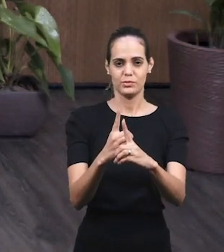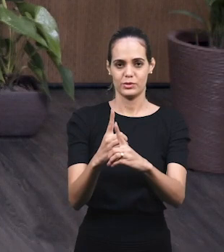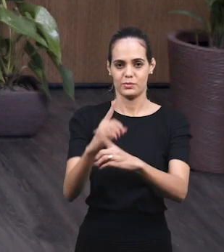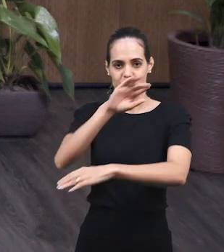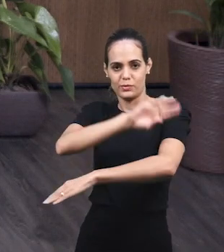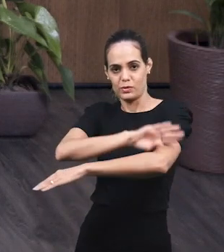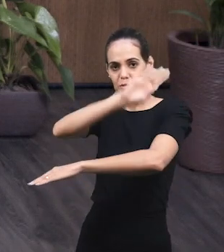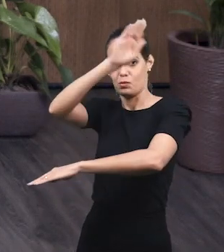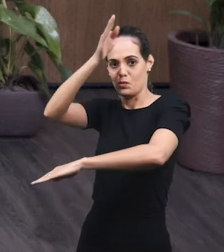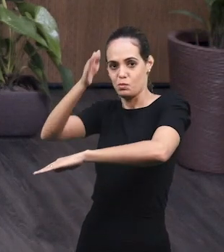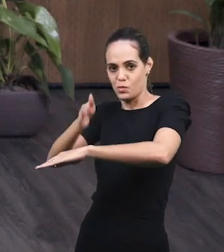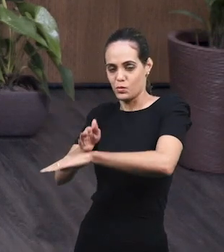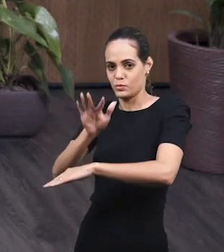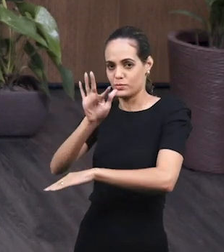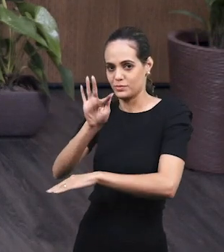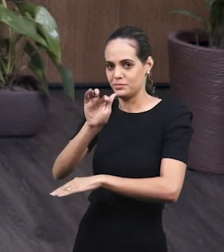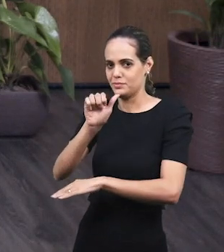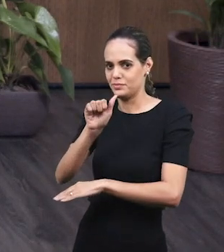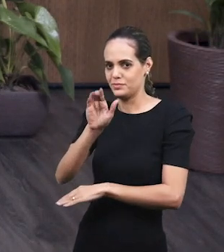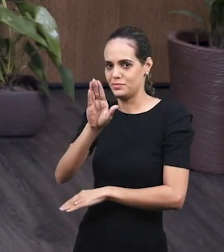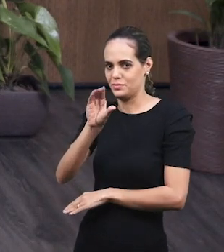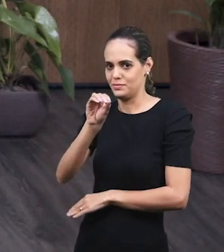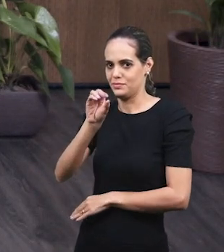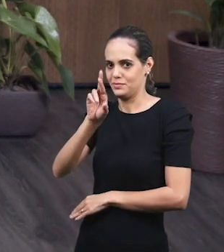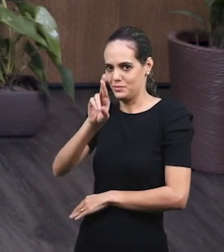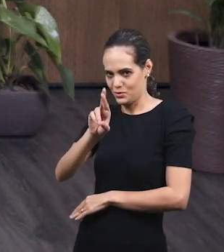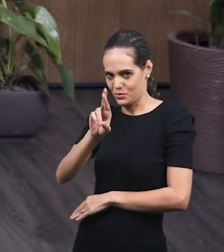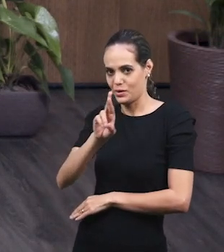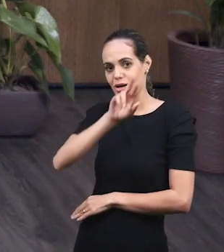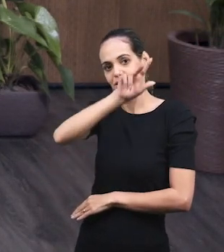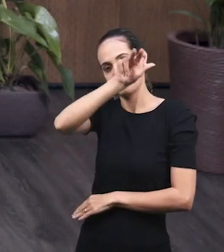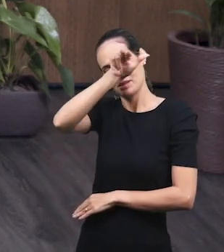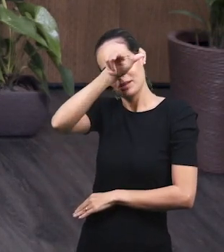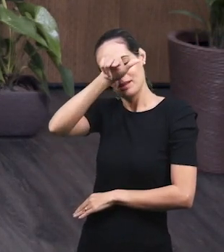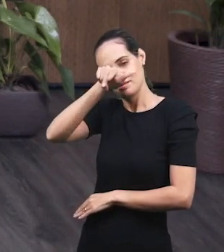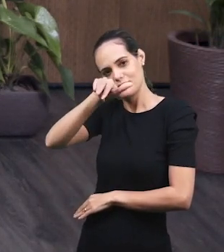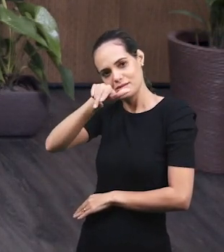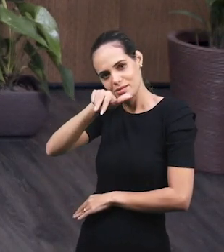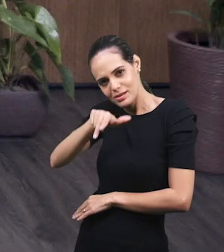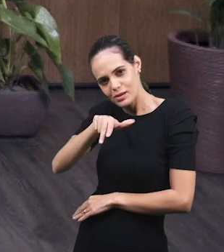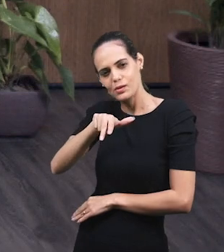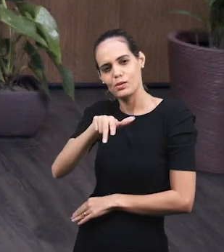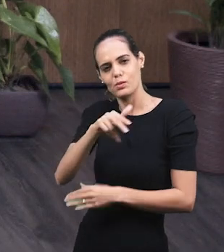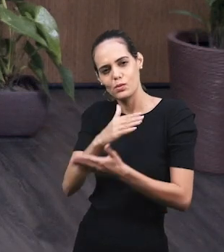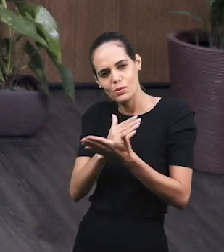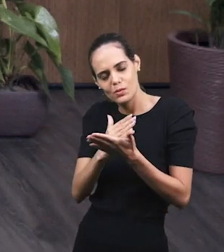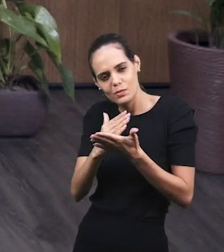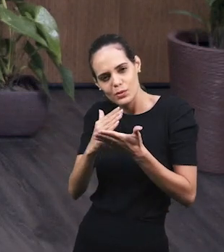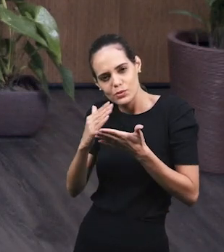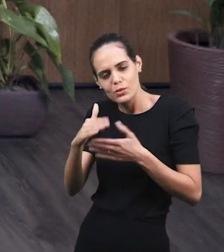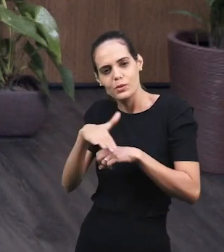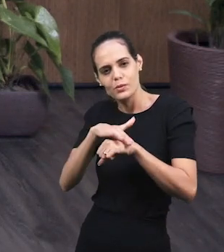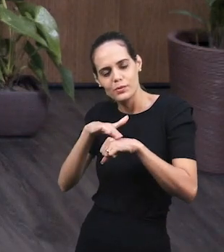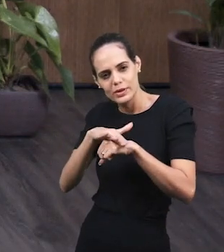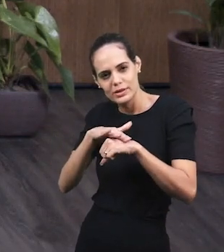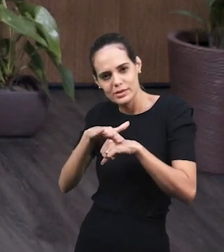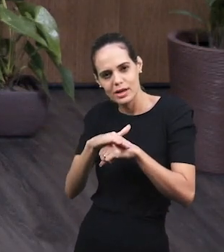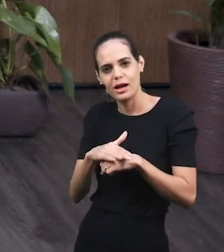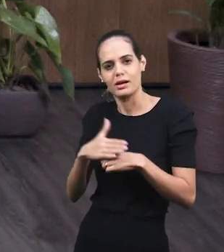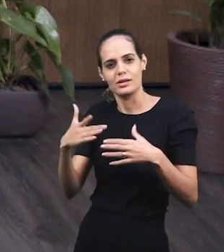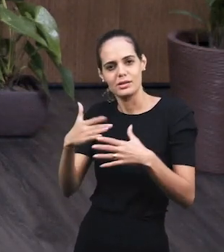merveilleuse Jésus a eu avec ses disciples. On a déjà dit qu'il a